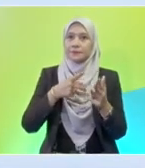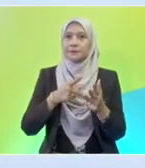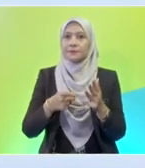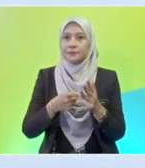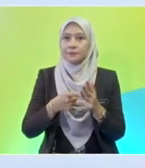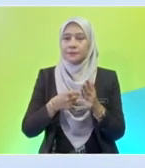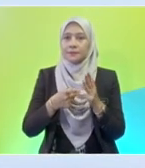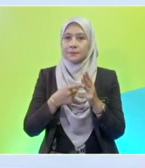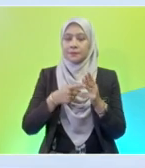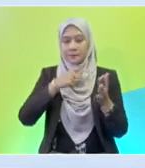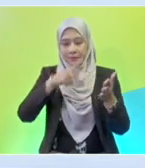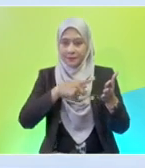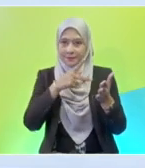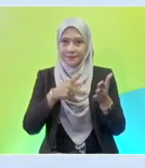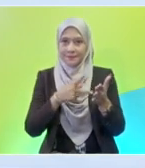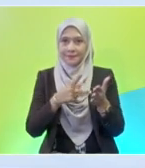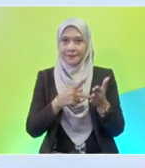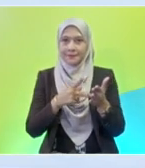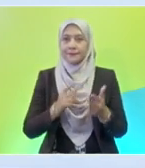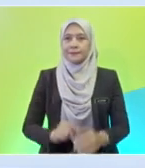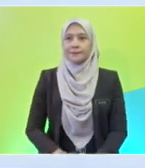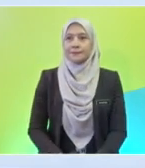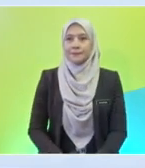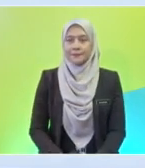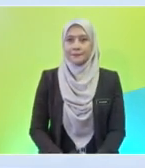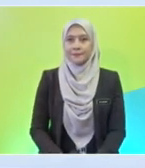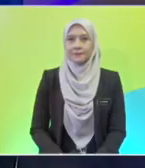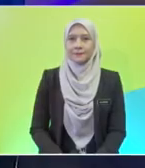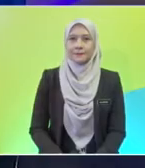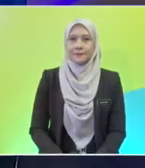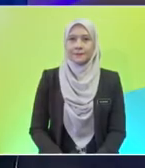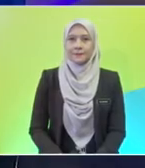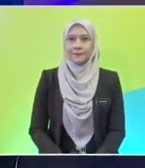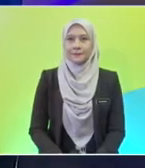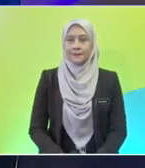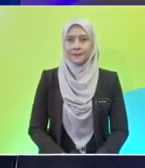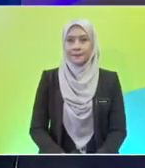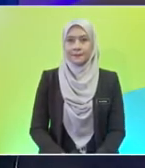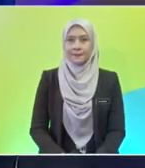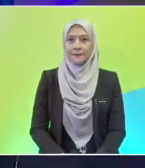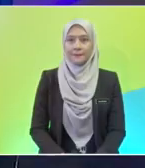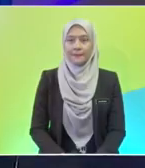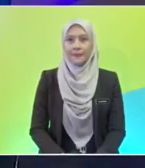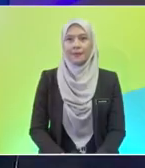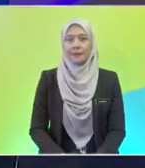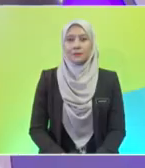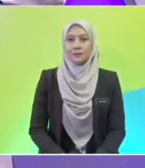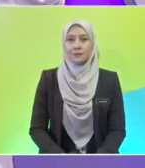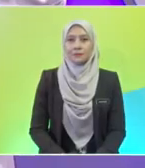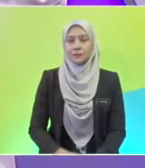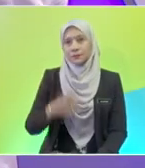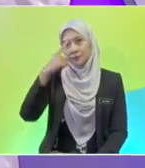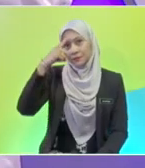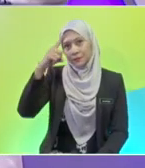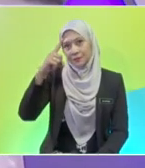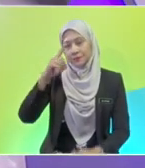beberapa langkah yang perlu saya ambil dan saya dapat untuk kita satu oke bagus soalnya Irfan Jadi sebenarnya untuk kertas